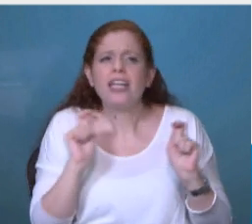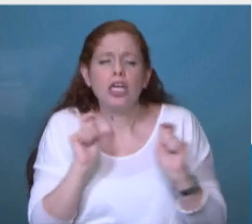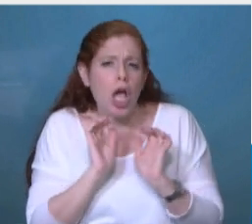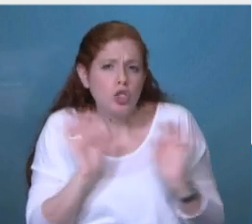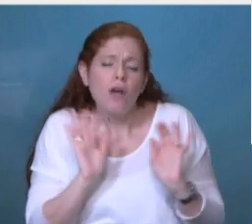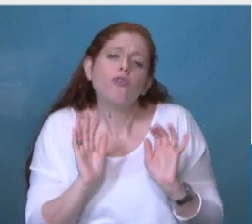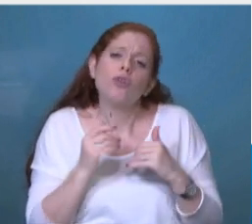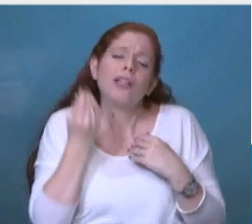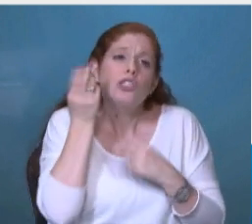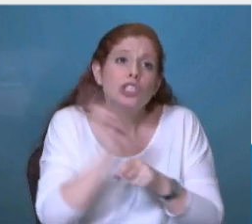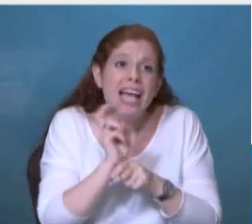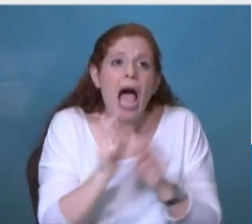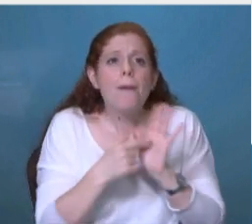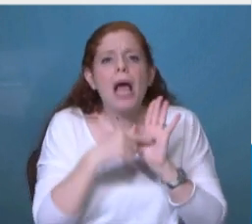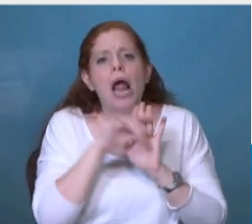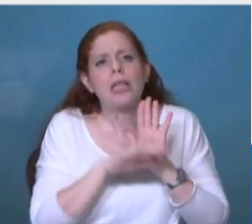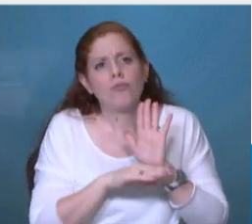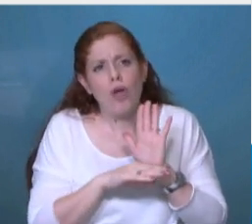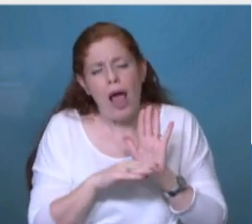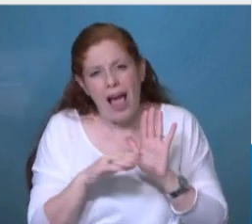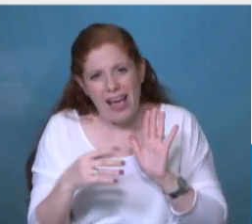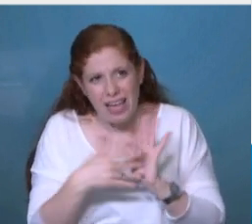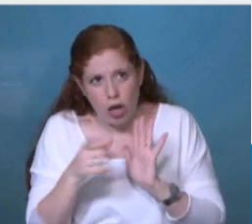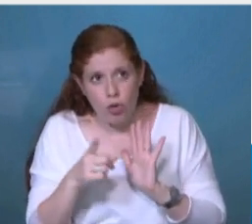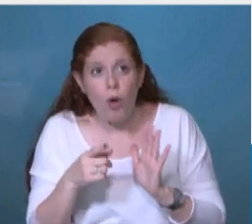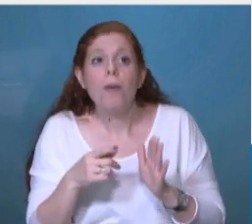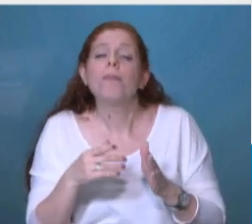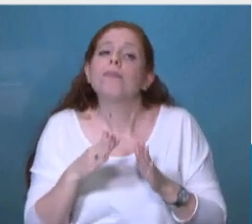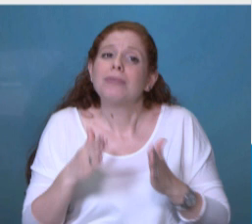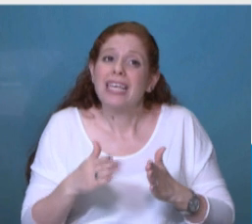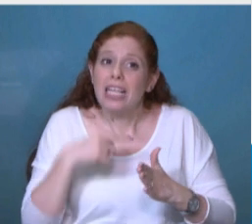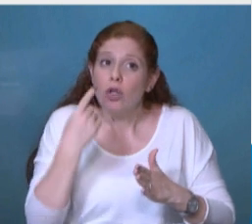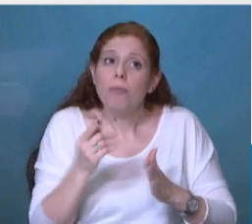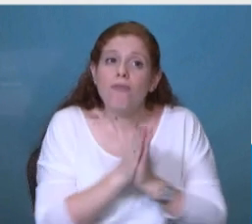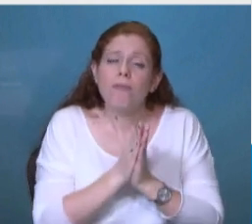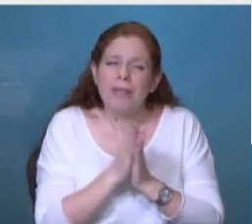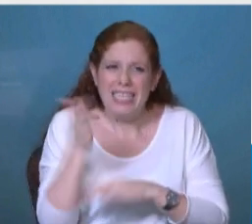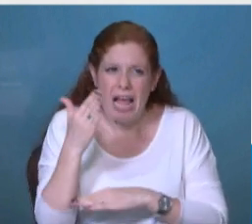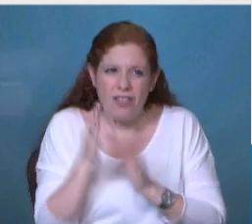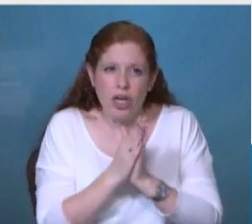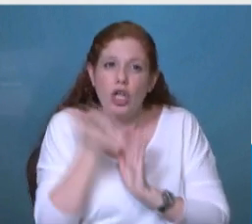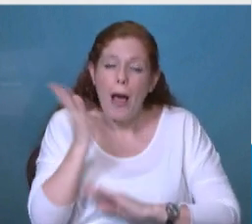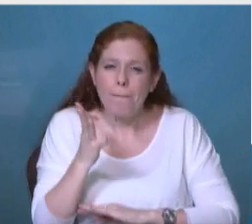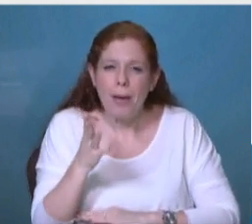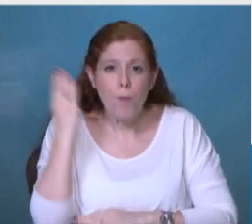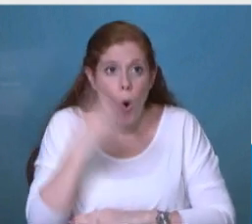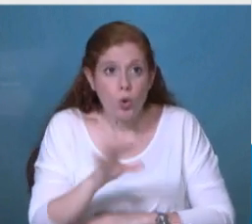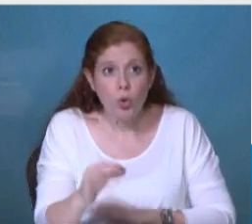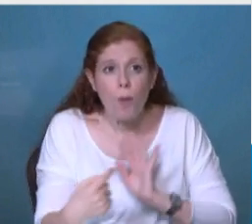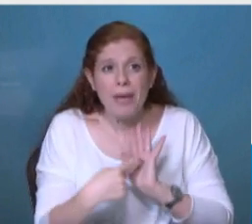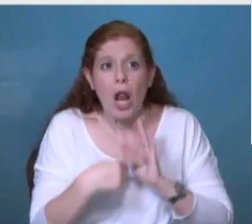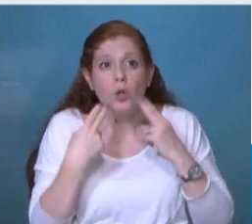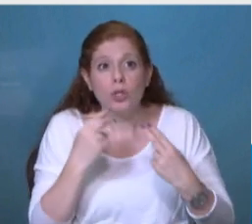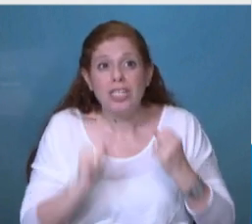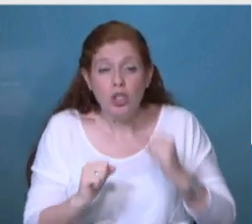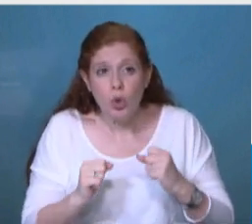רק בגלל תנאי חקירתו. במסגרת טיעוני על העונש תבקש המדינה להחמיר בעונשו של הקטין לנוכח התוצאות הקשות